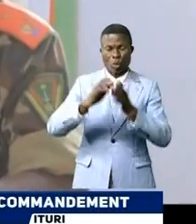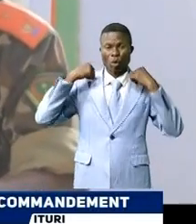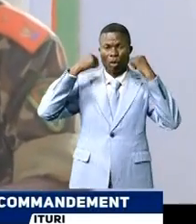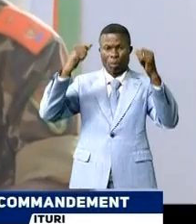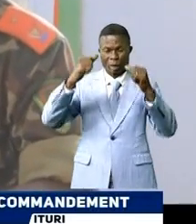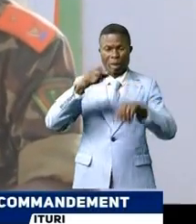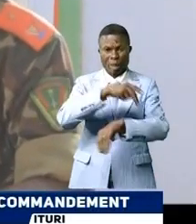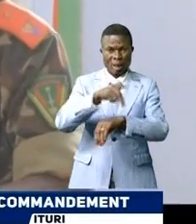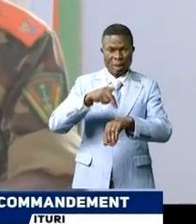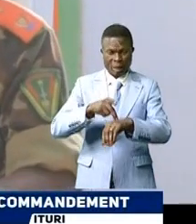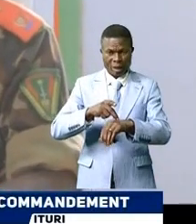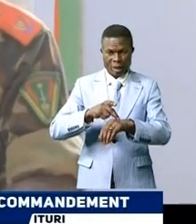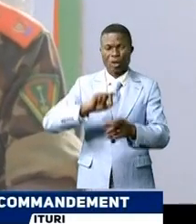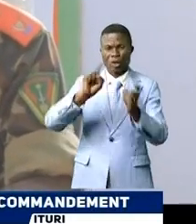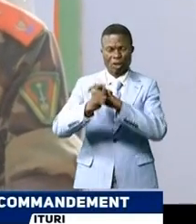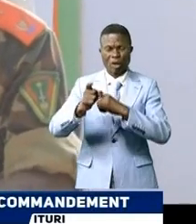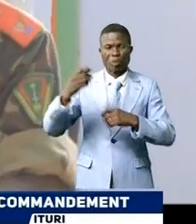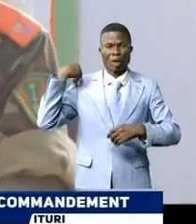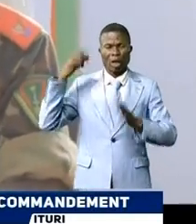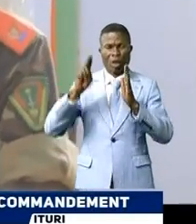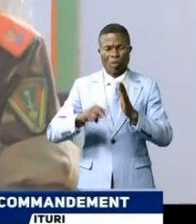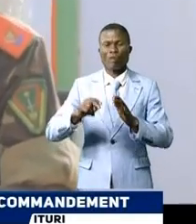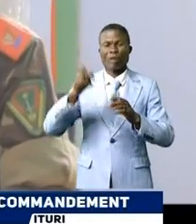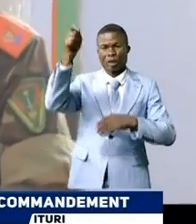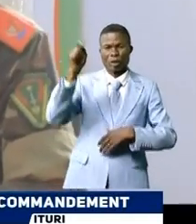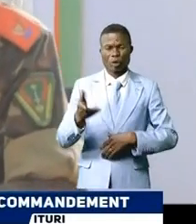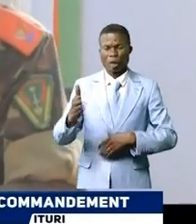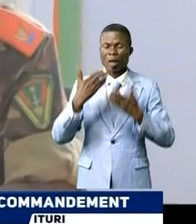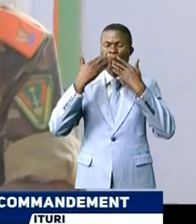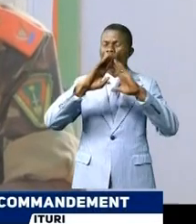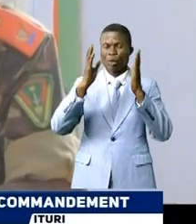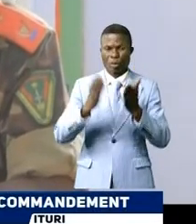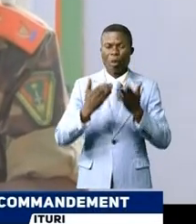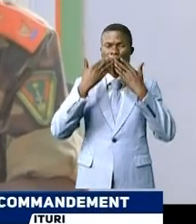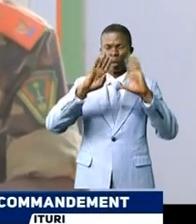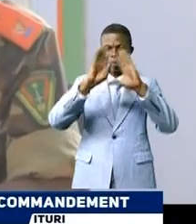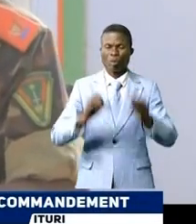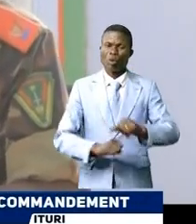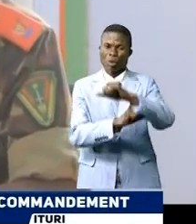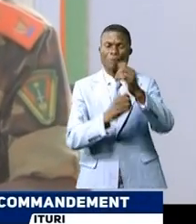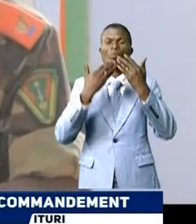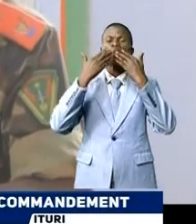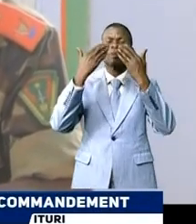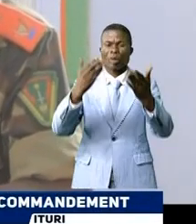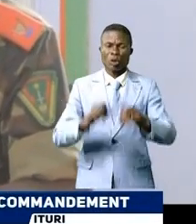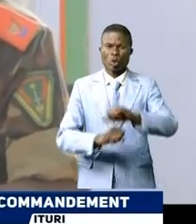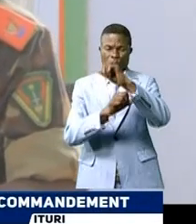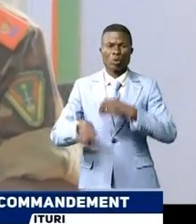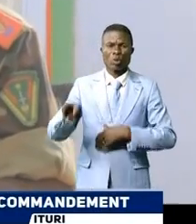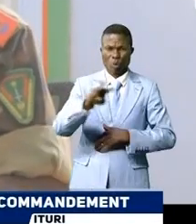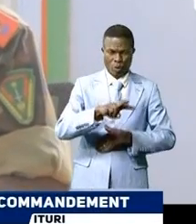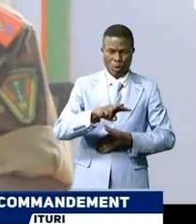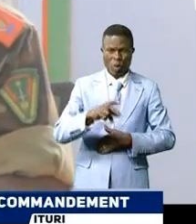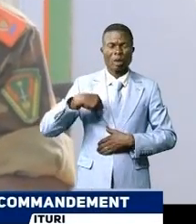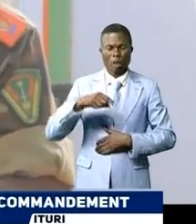cette période de l'état de siège. En tout cas, encore merci pour tout, merci pour votre rapport, merci pour votre soutien et